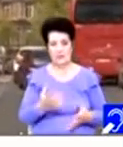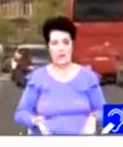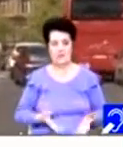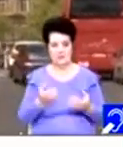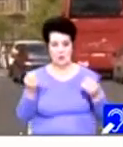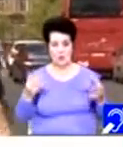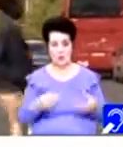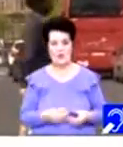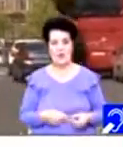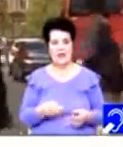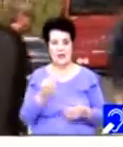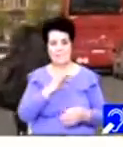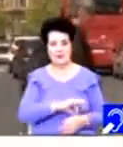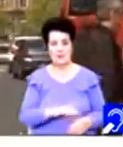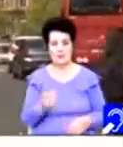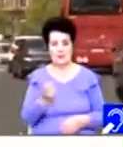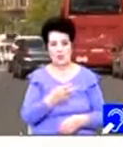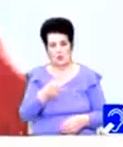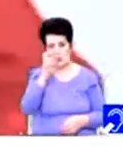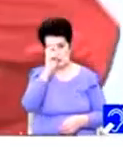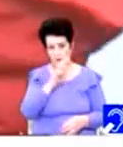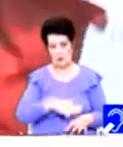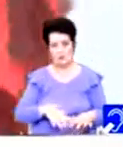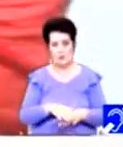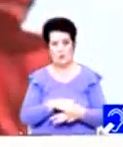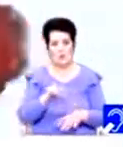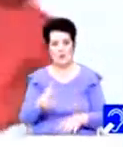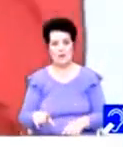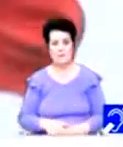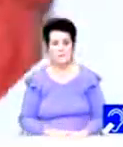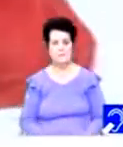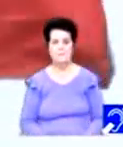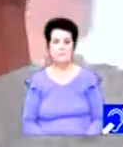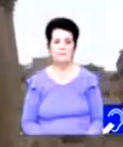avansarea cooperării în beneficiul celor două țări și popoare.